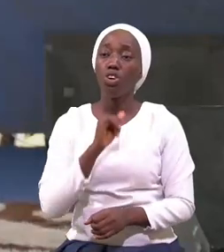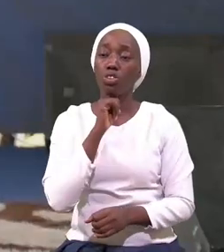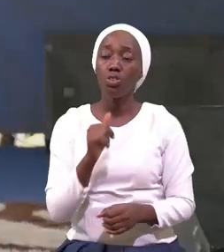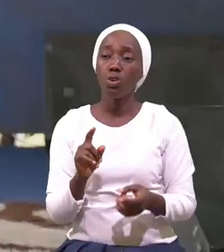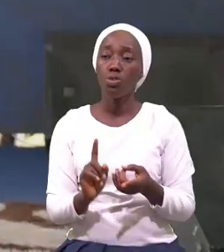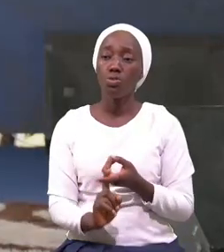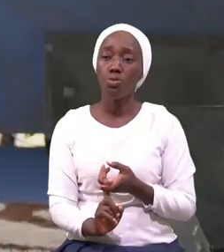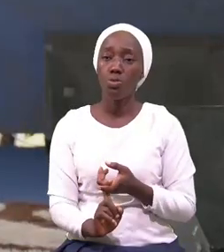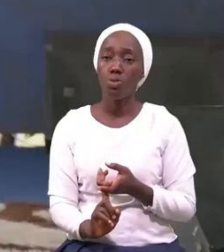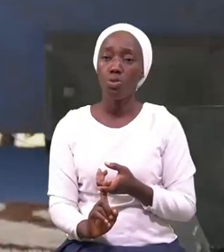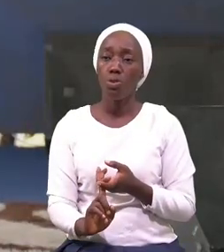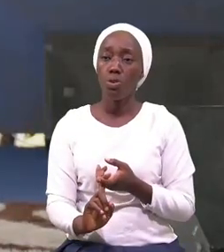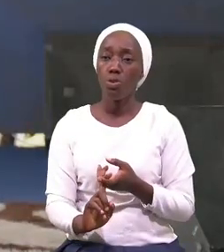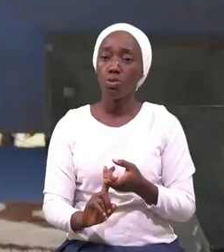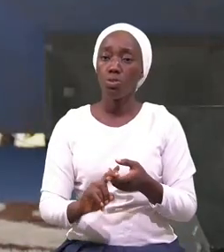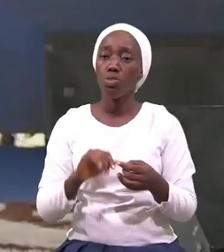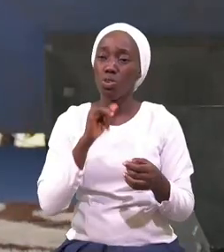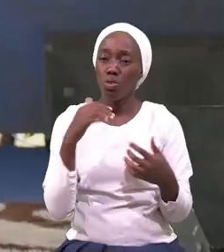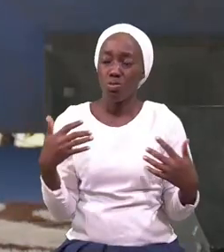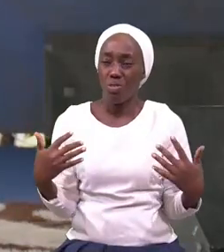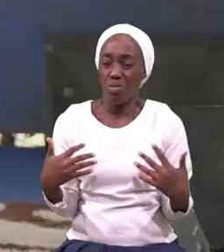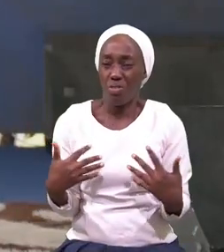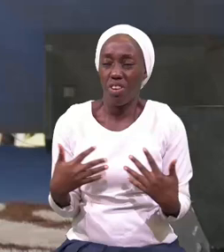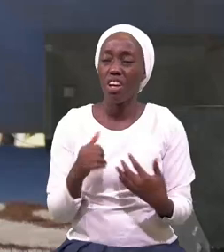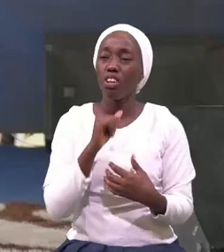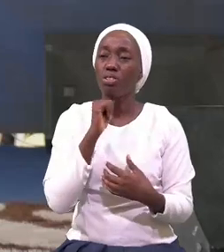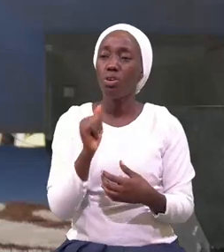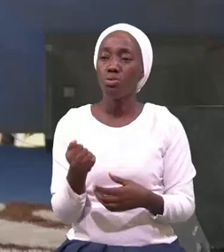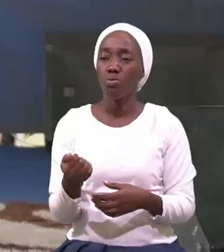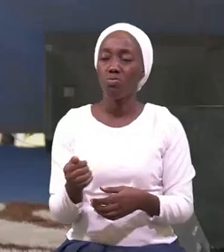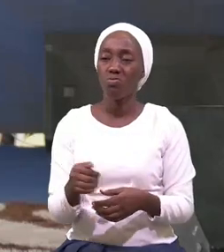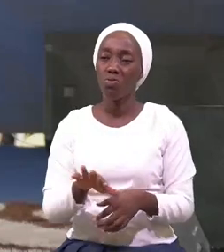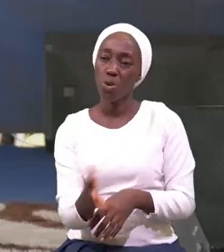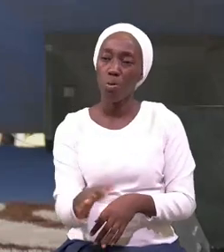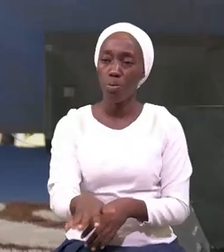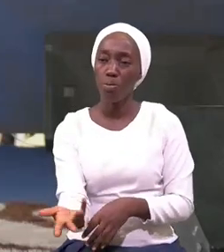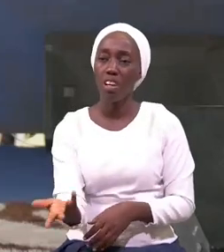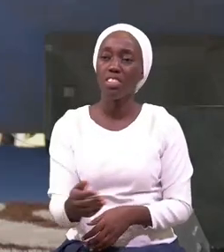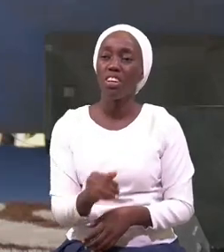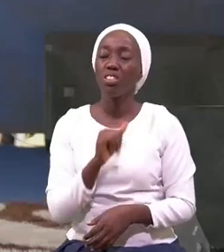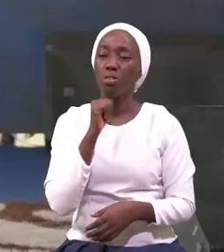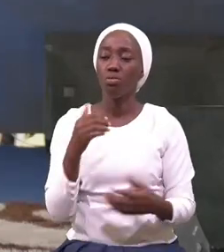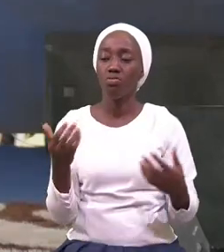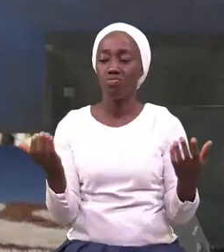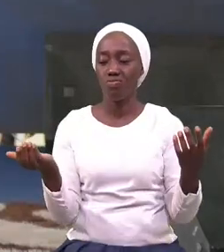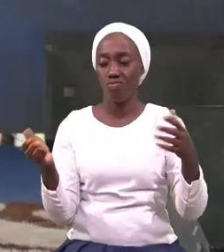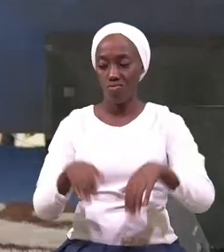qui t'amène à ne pas trembloter, à ne pas compromettre, à ne pas